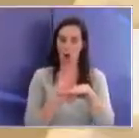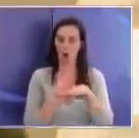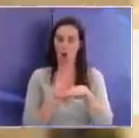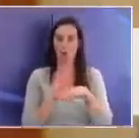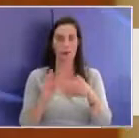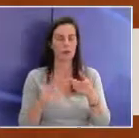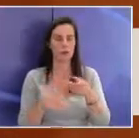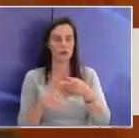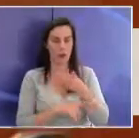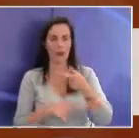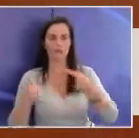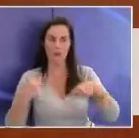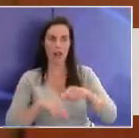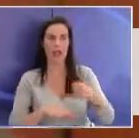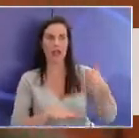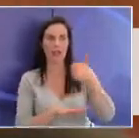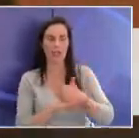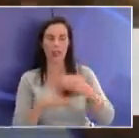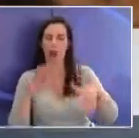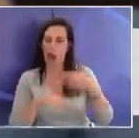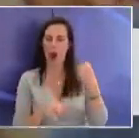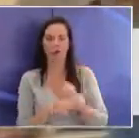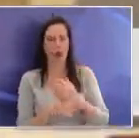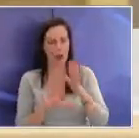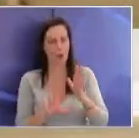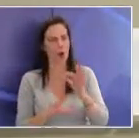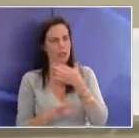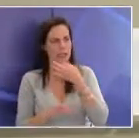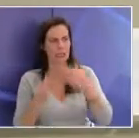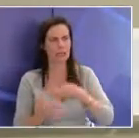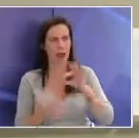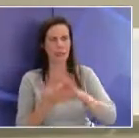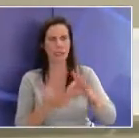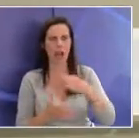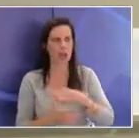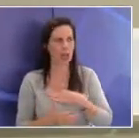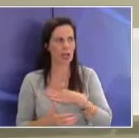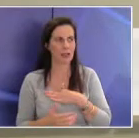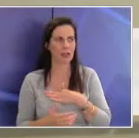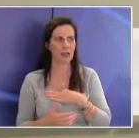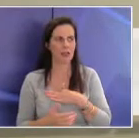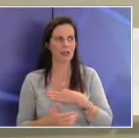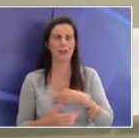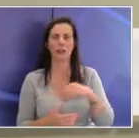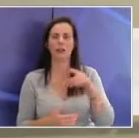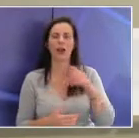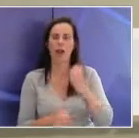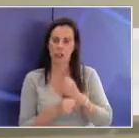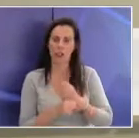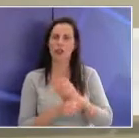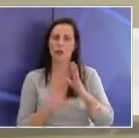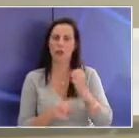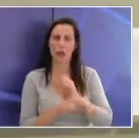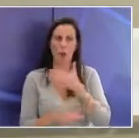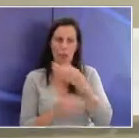שעבר בוועדת... עבד בוועדת שרים, אחרי עבודה מאוד מאוד רצינית אצלי במשרד. ארז קמיניץ ריכז ועדה ועשה עבודה